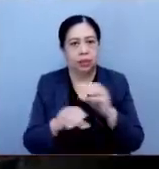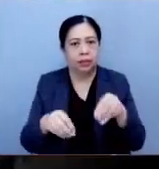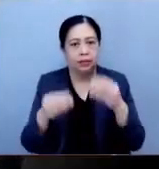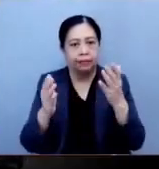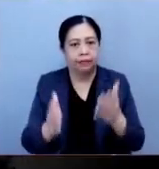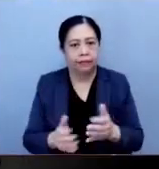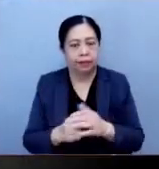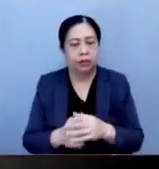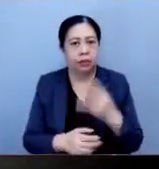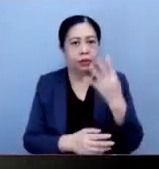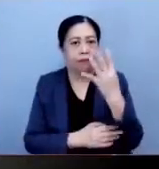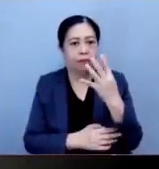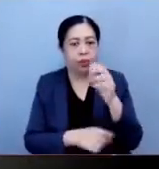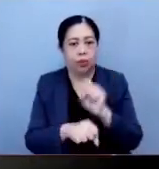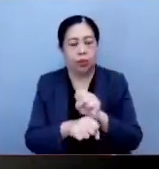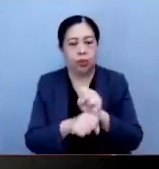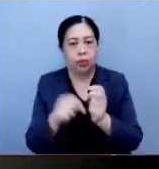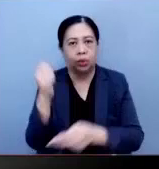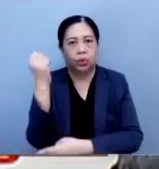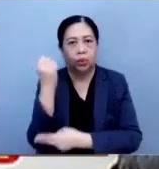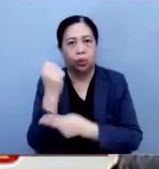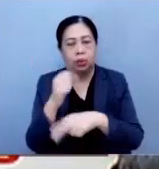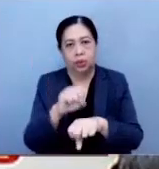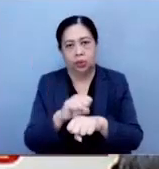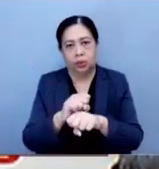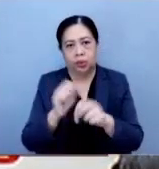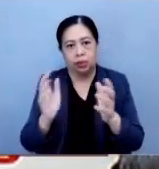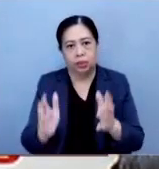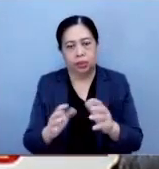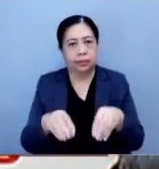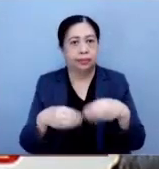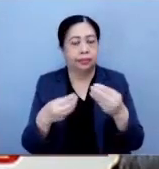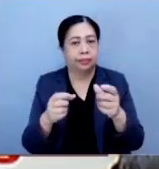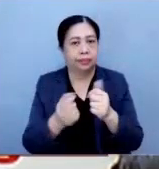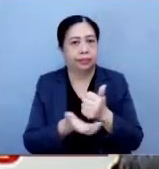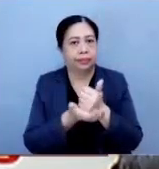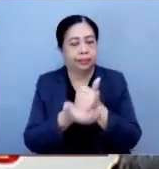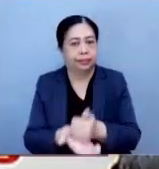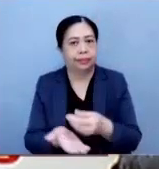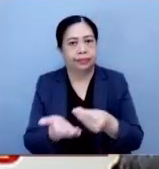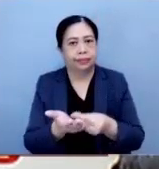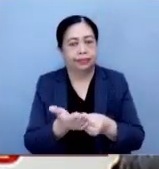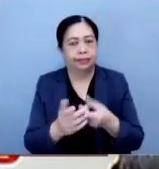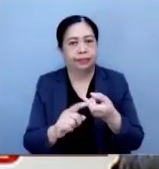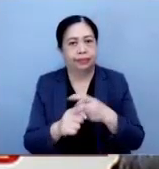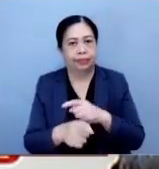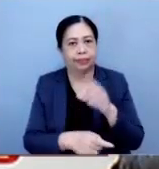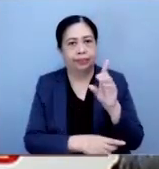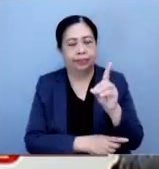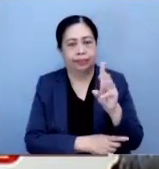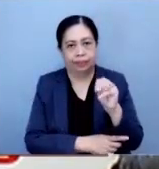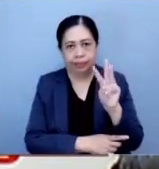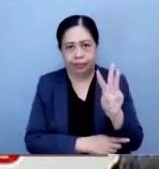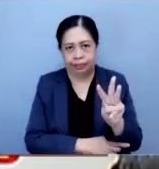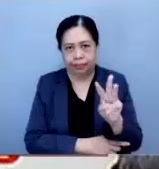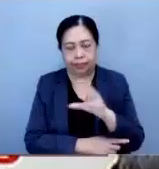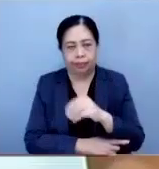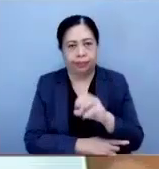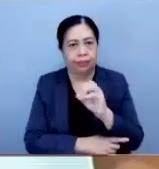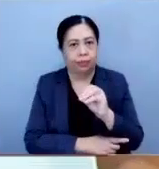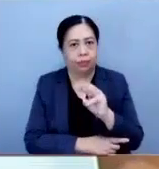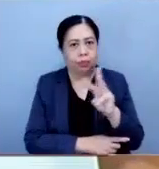caregivers, habang 4 ang hotel workers. Binigyan din sila ng tulong pinansyal ng Department of Migrant Workers at